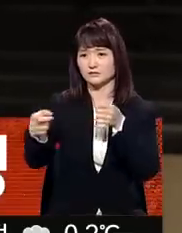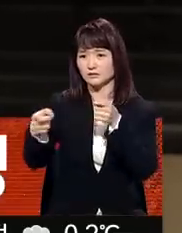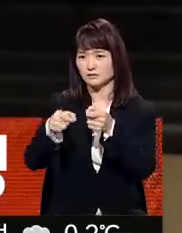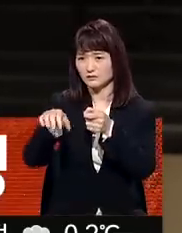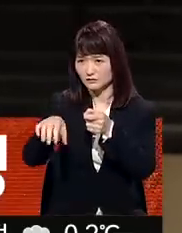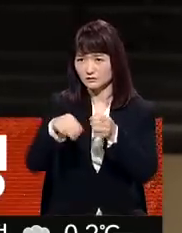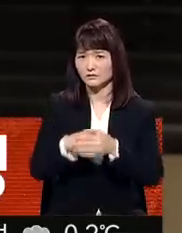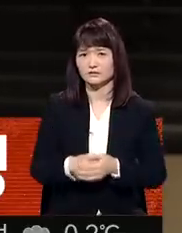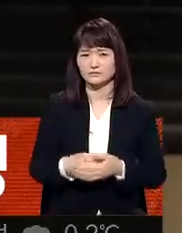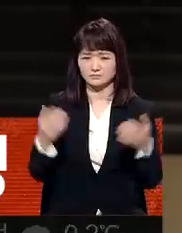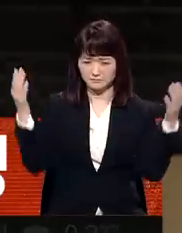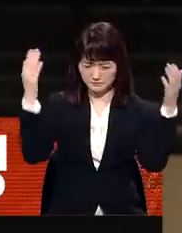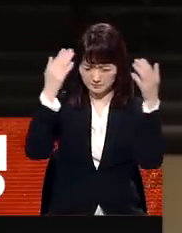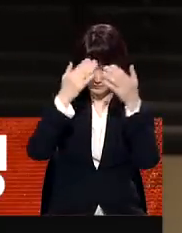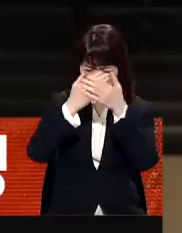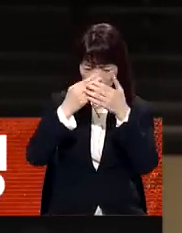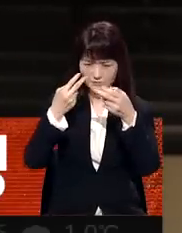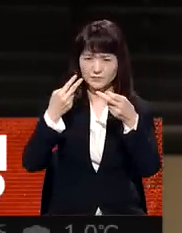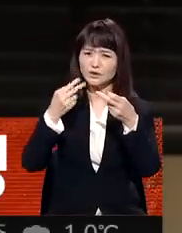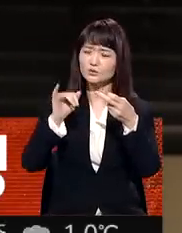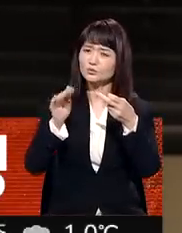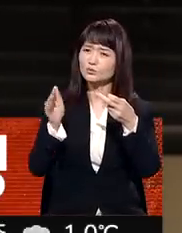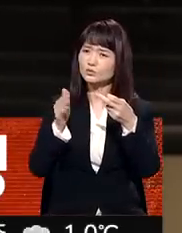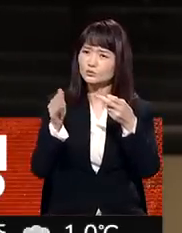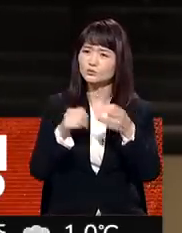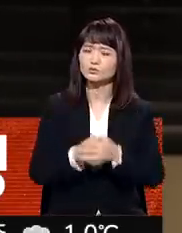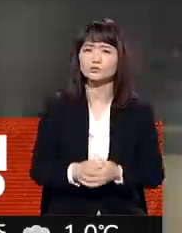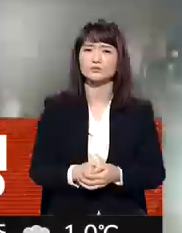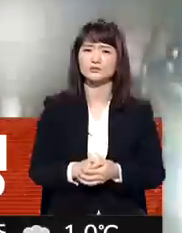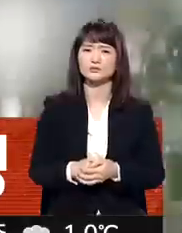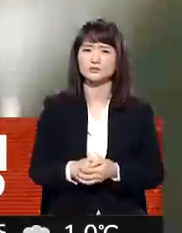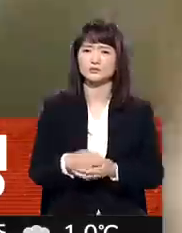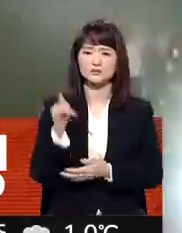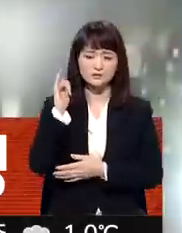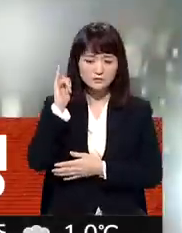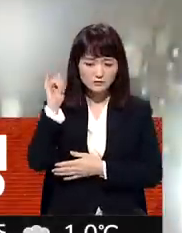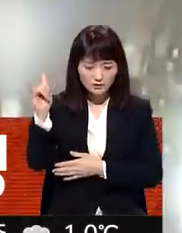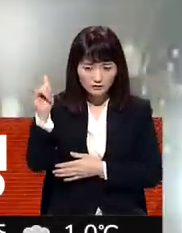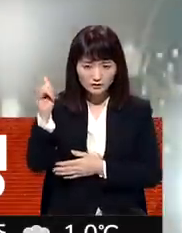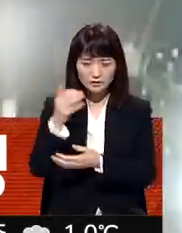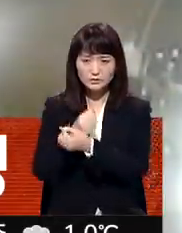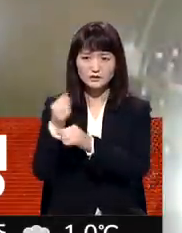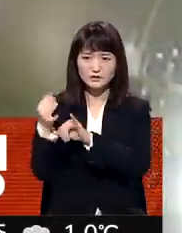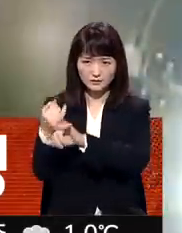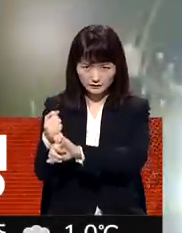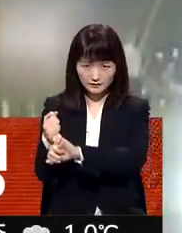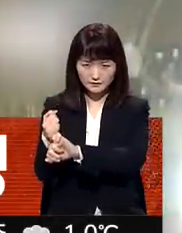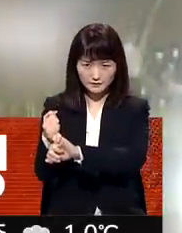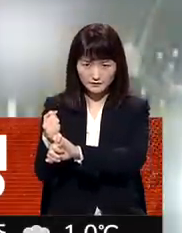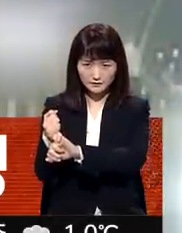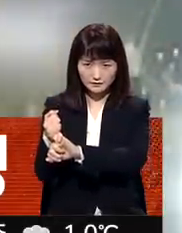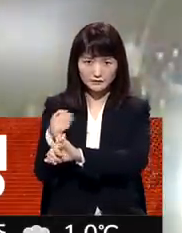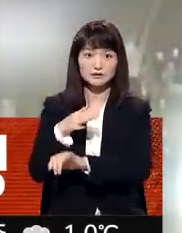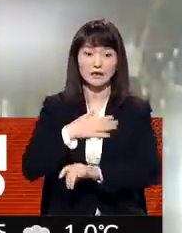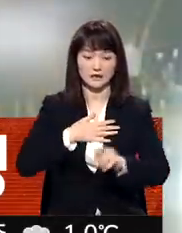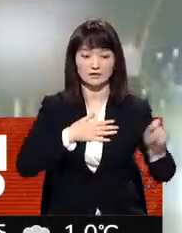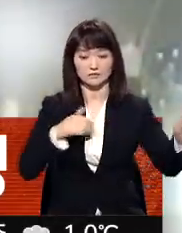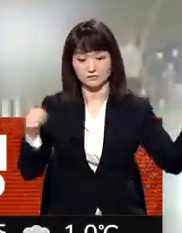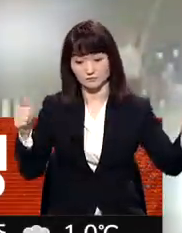심야입니다 늦은 시간인데 콜택시를 불러서 부른 줄 알고 택시 기사가 세웠습니다